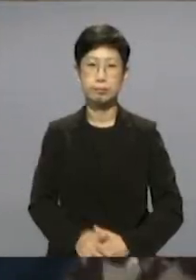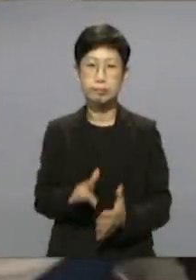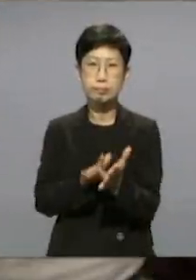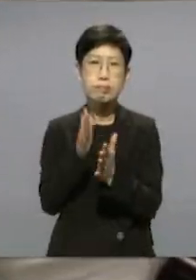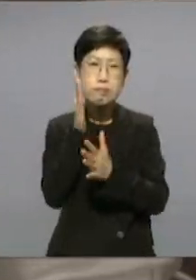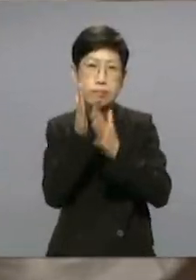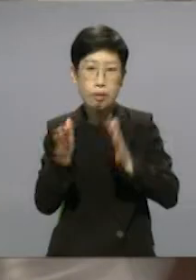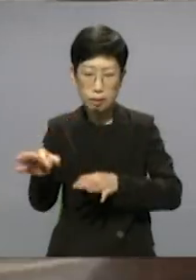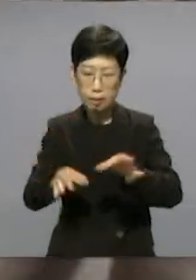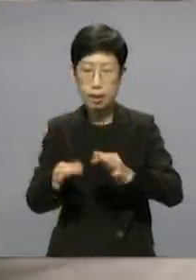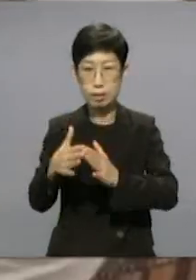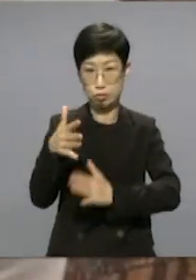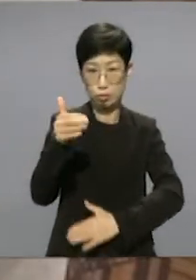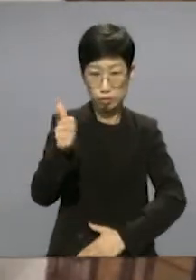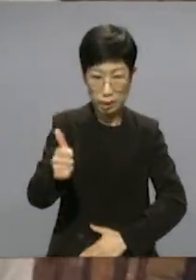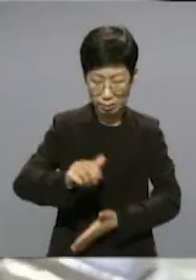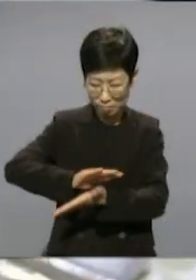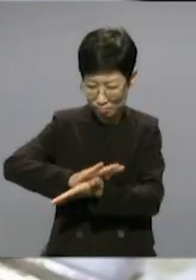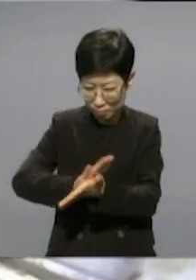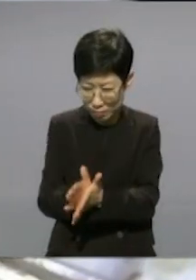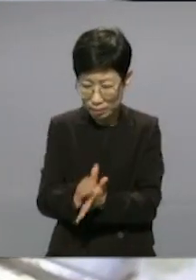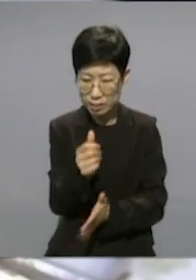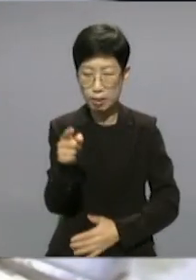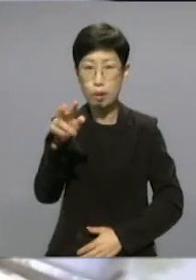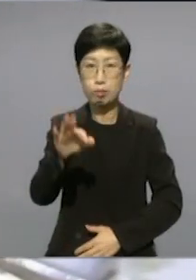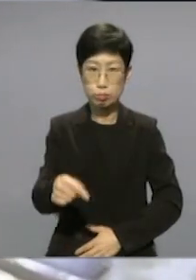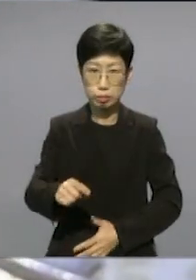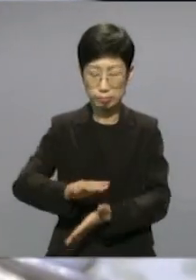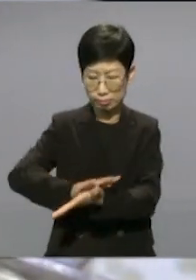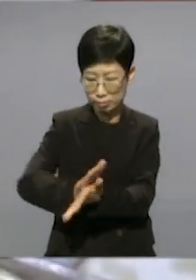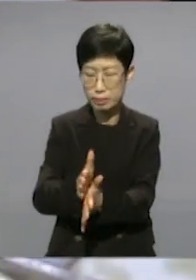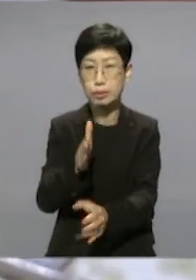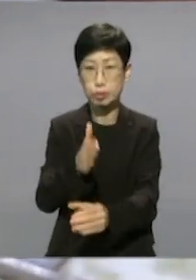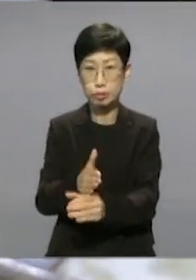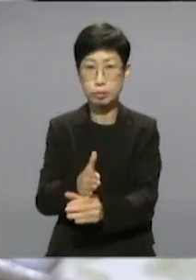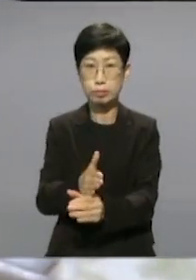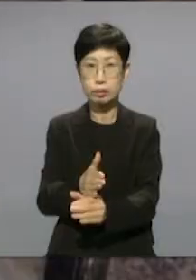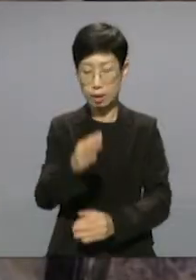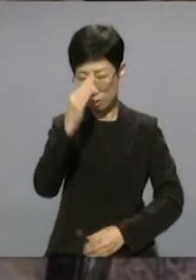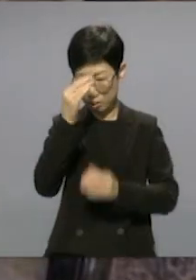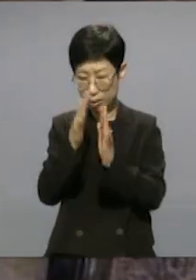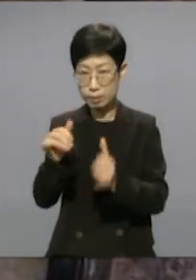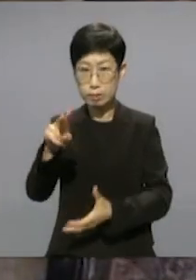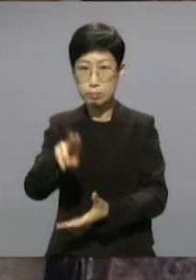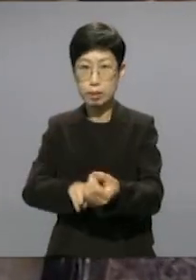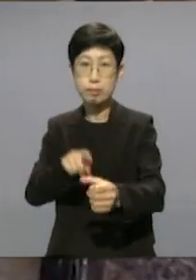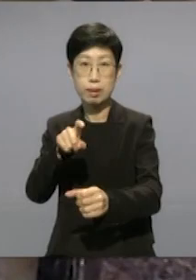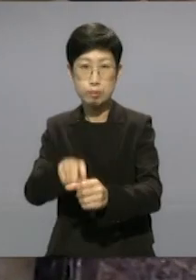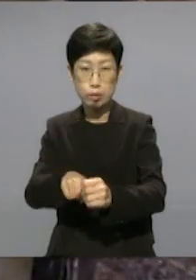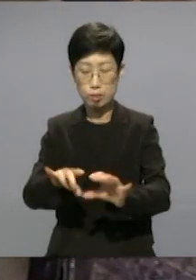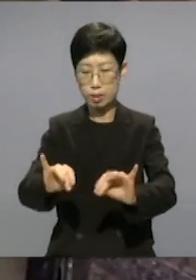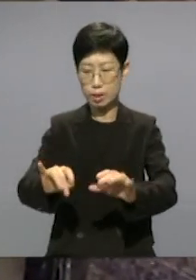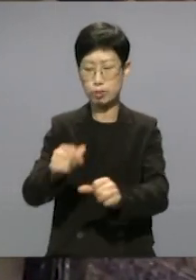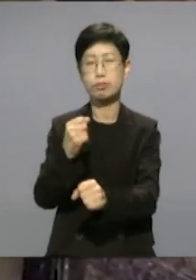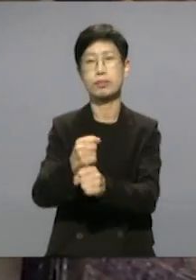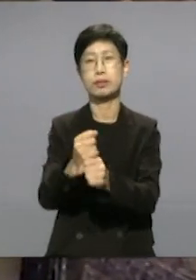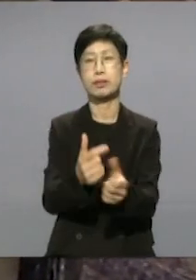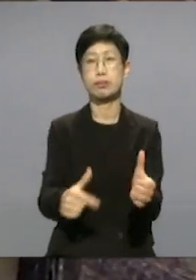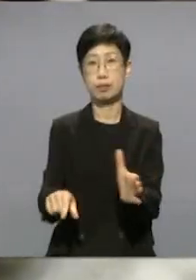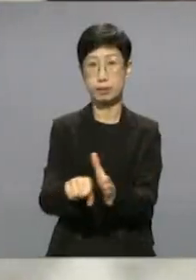약초가게 주인이 분쇄기에 허브를 넣습니다 환자들에게 약용으로 판매할 허브가루를 만들기 위해서입니다